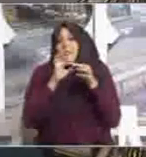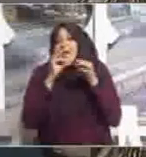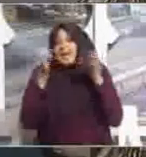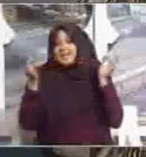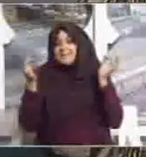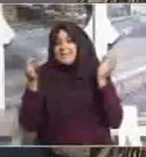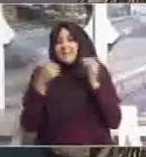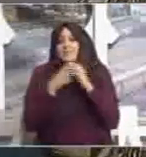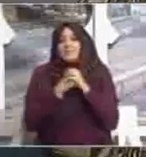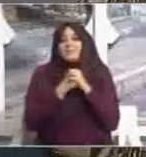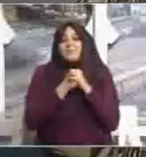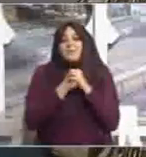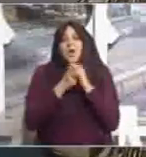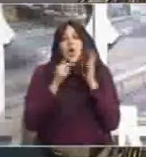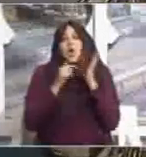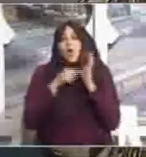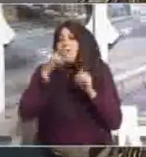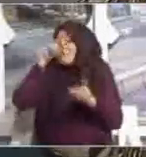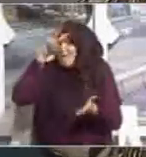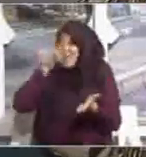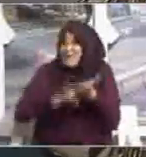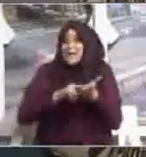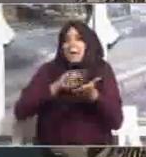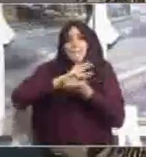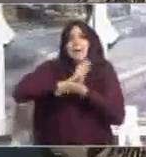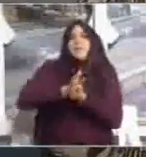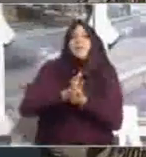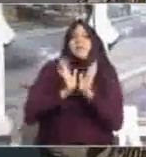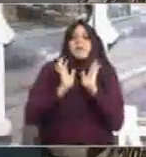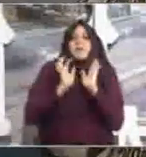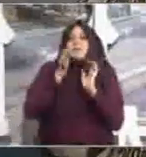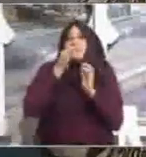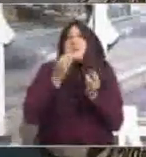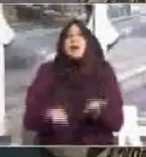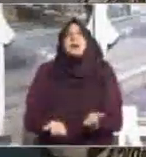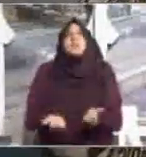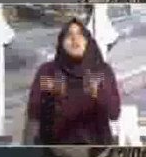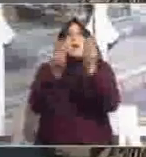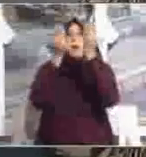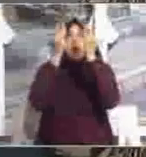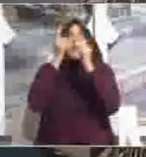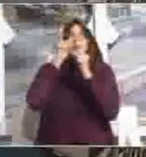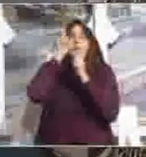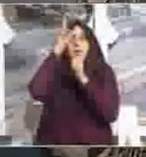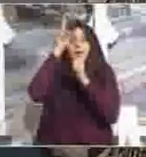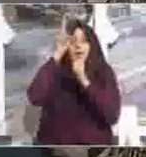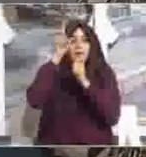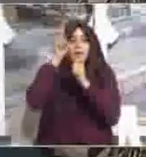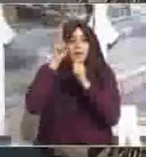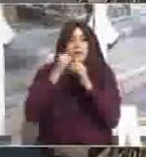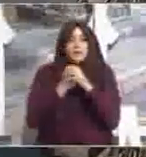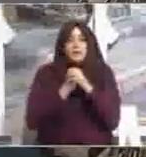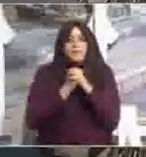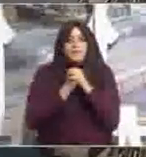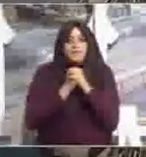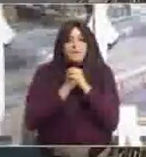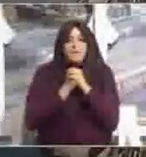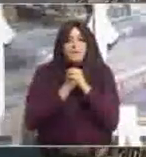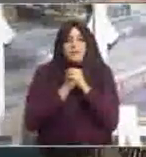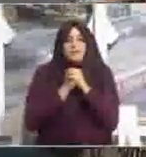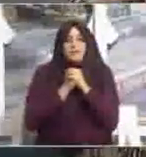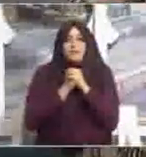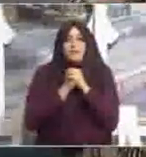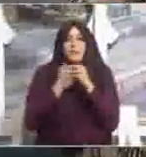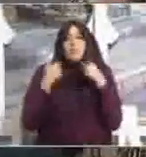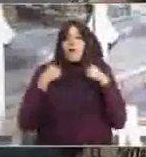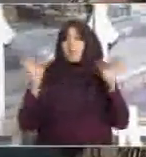هذا الإنسان لما يكون مظلوما حقيقة يرفع الشكوى من الأرض إلى السماء، يعني رب العالمين، قال يا ربي